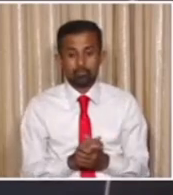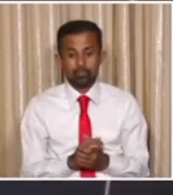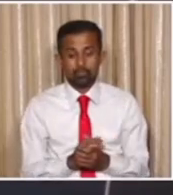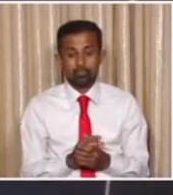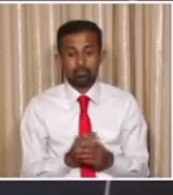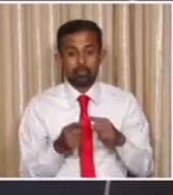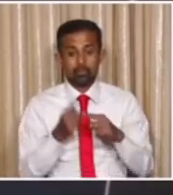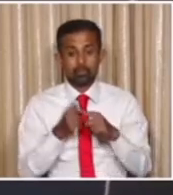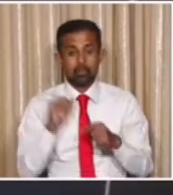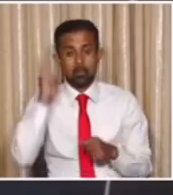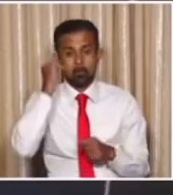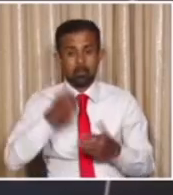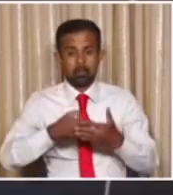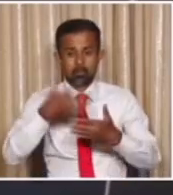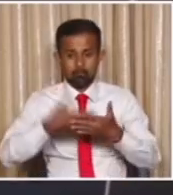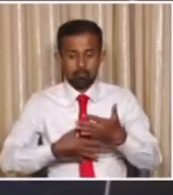නැත්නම් executive report එක